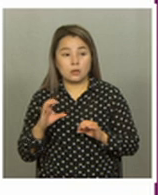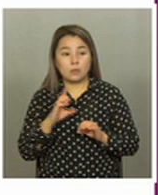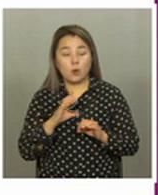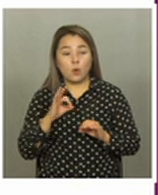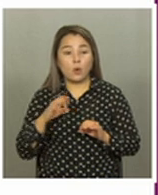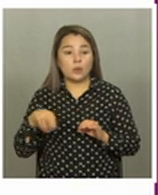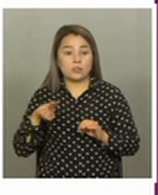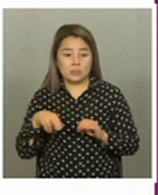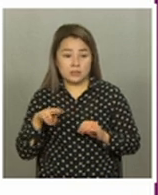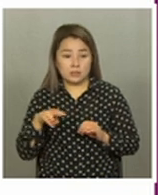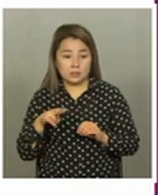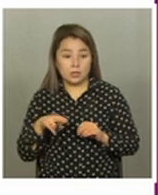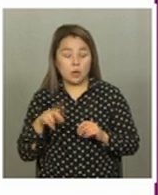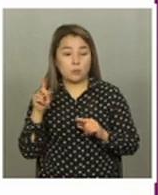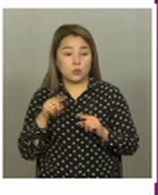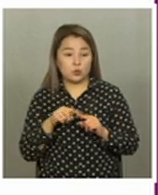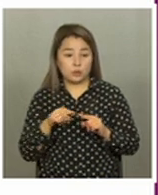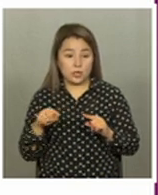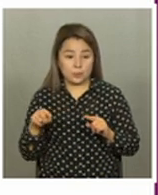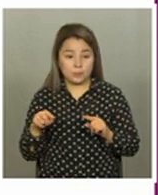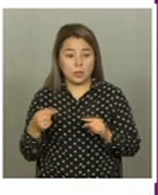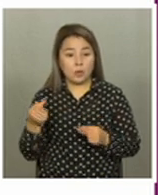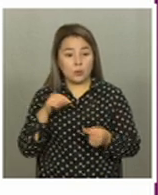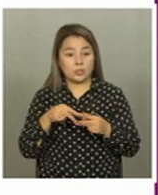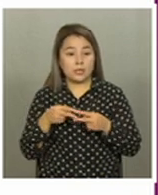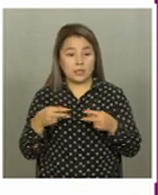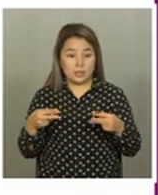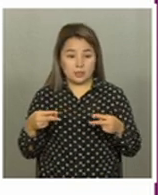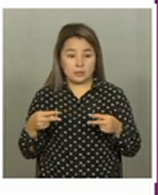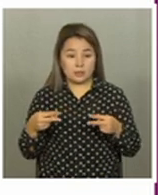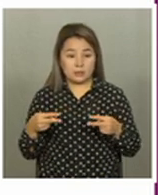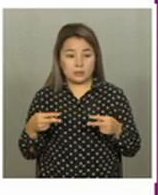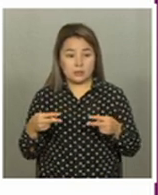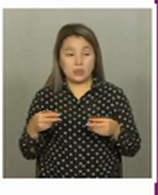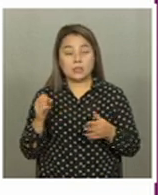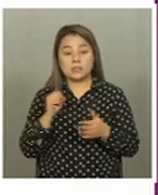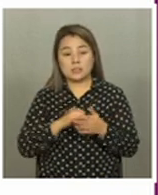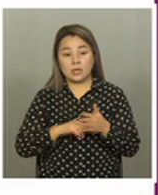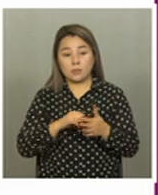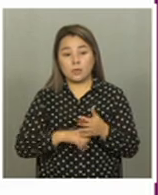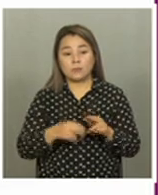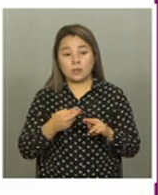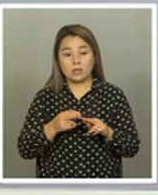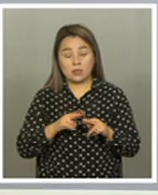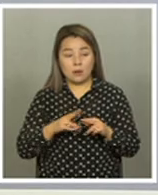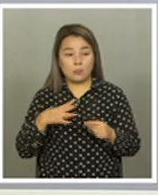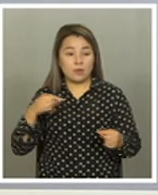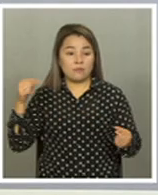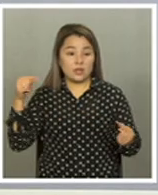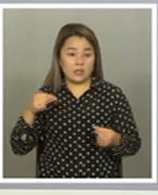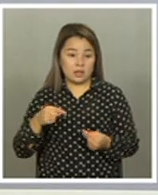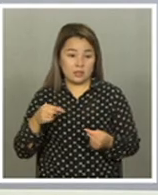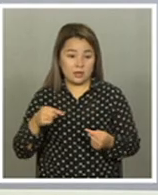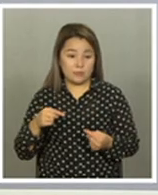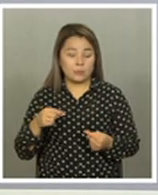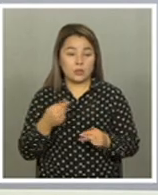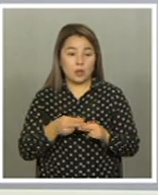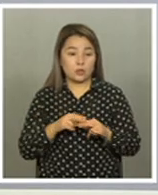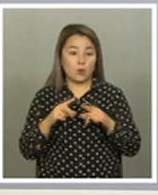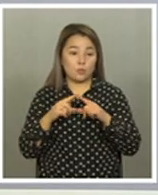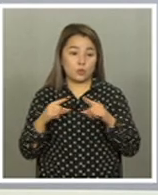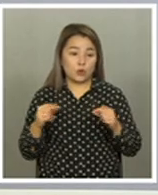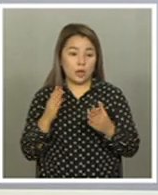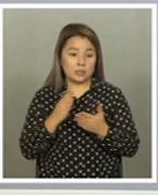БОД бұрыштары өзара тең. Неге? Себебі олар вертикаль бұрыштар. Ал вертикаль бұрыштардың